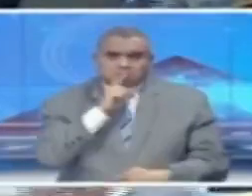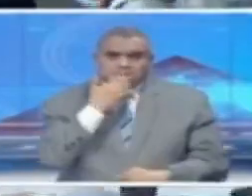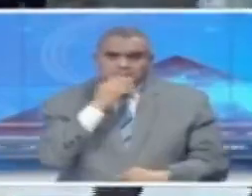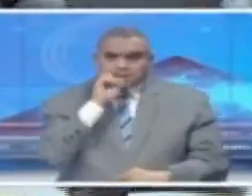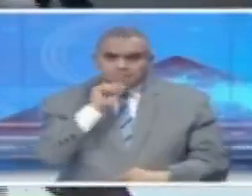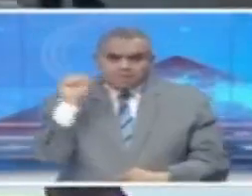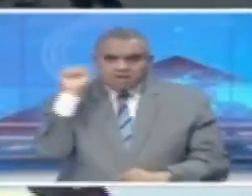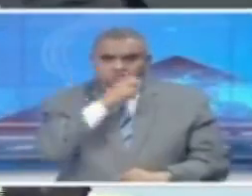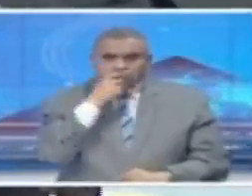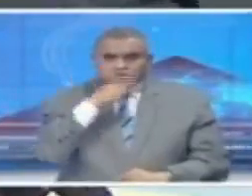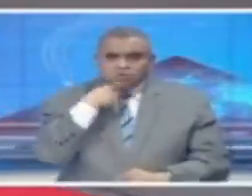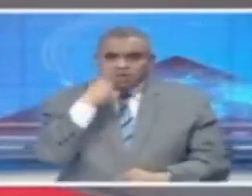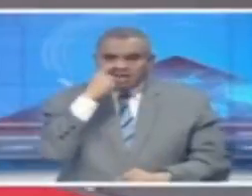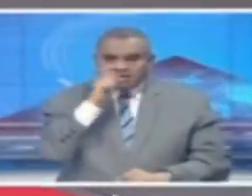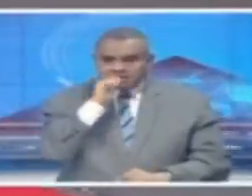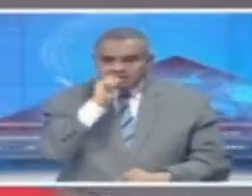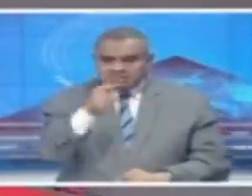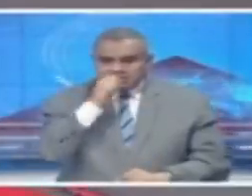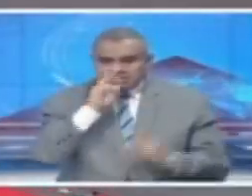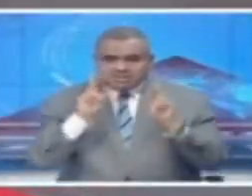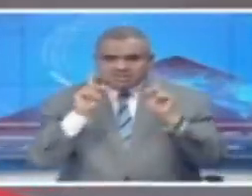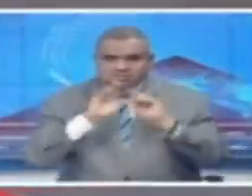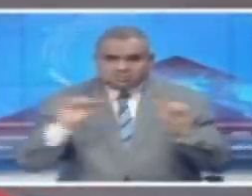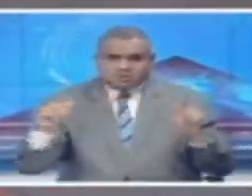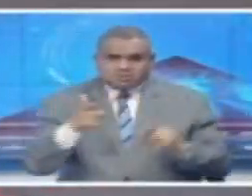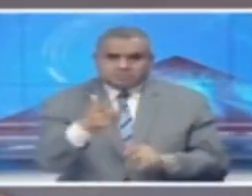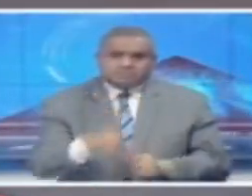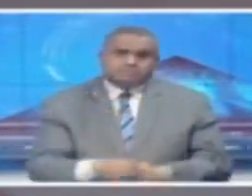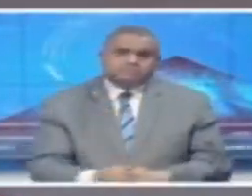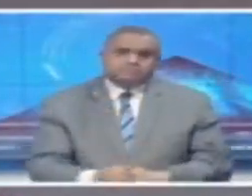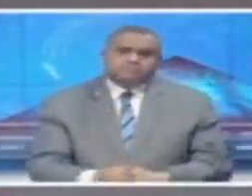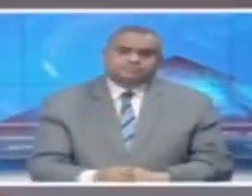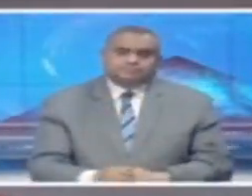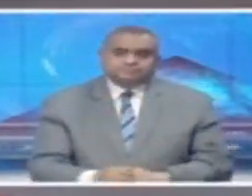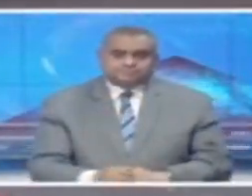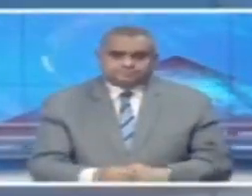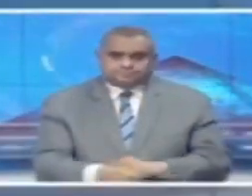شلآمي، التلفزيون المصري.